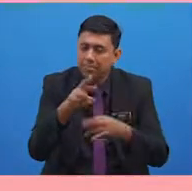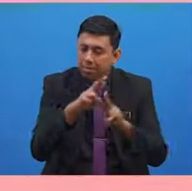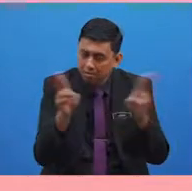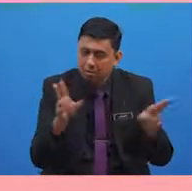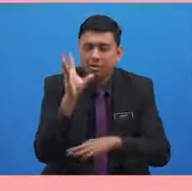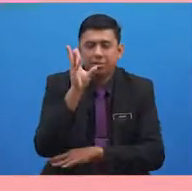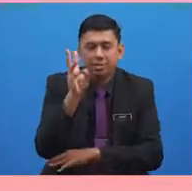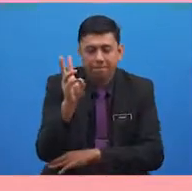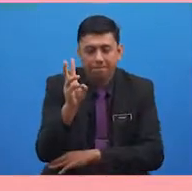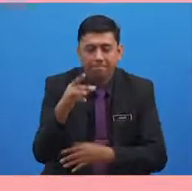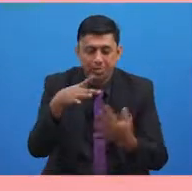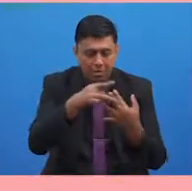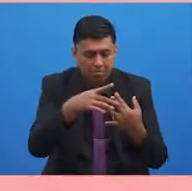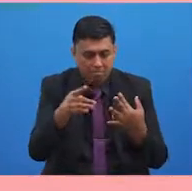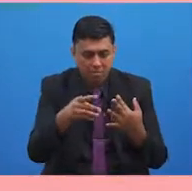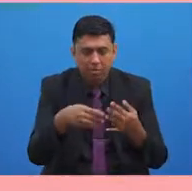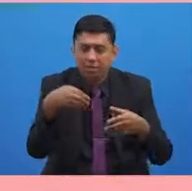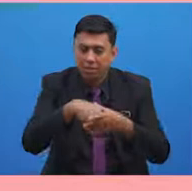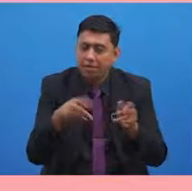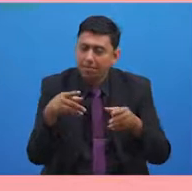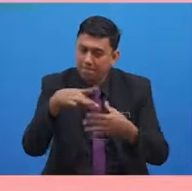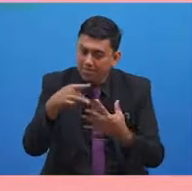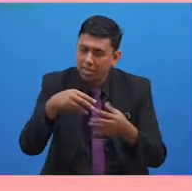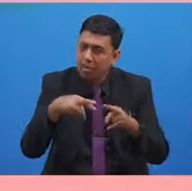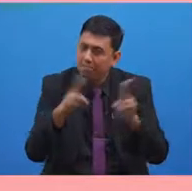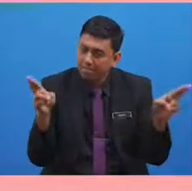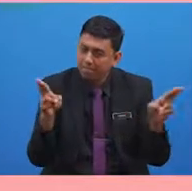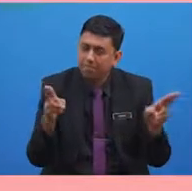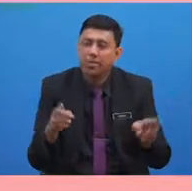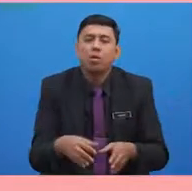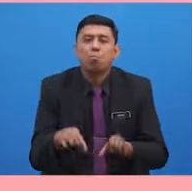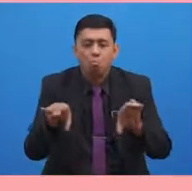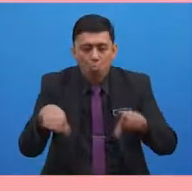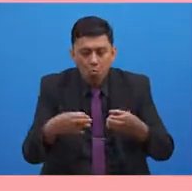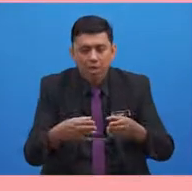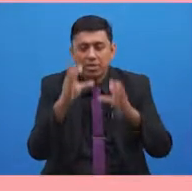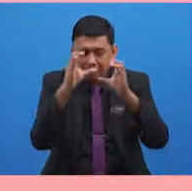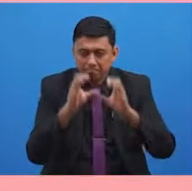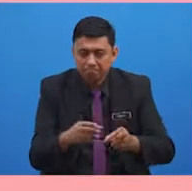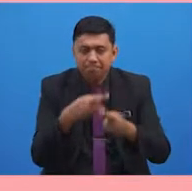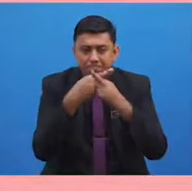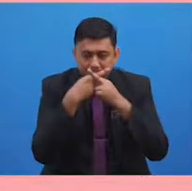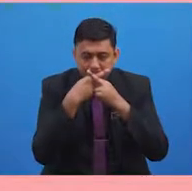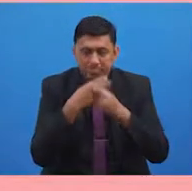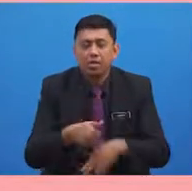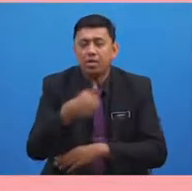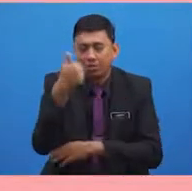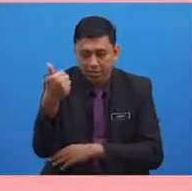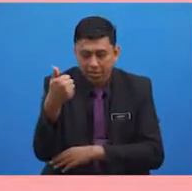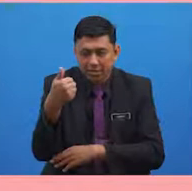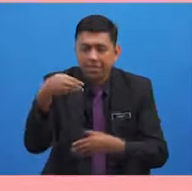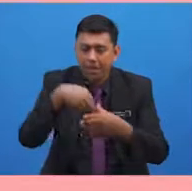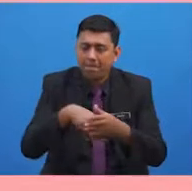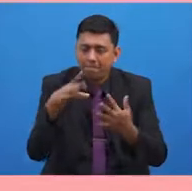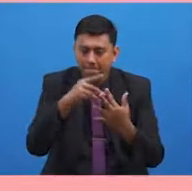Keenam, pengundian dalam pilihan raya dibuat secara sulit. Dan ketujuh, kemenangan dalam pilihan